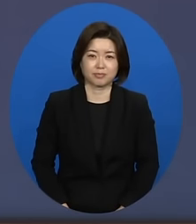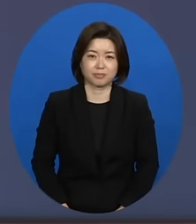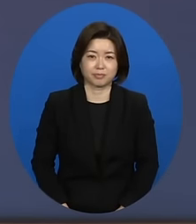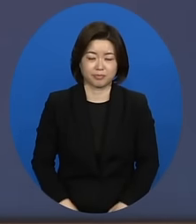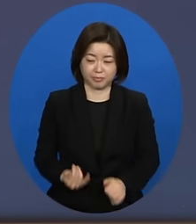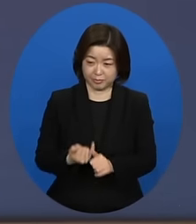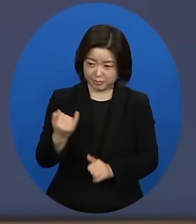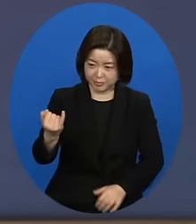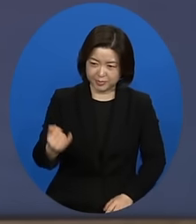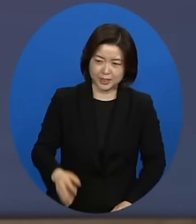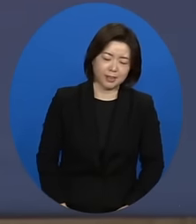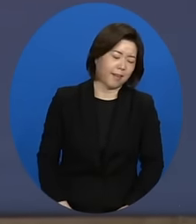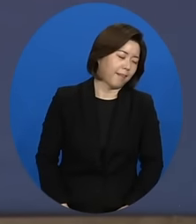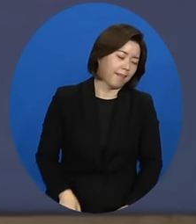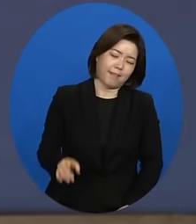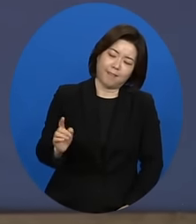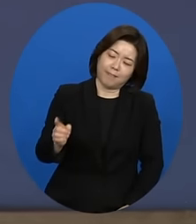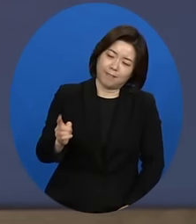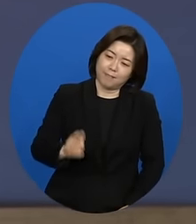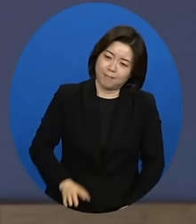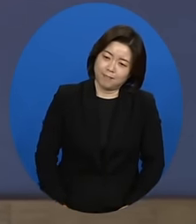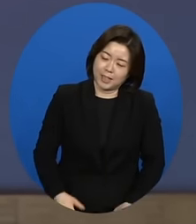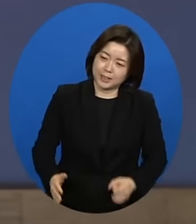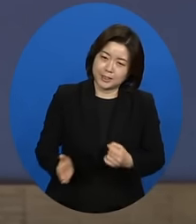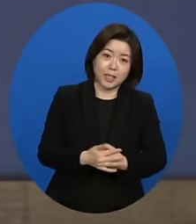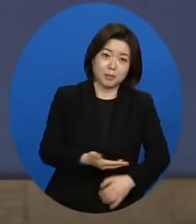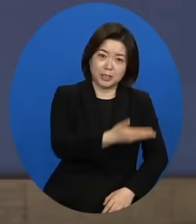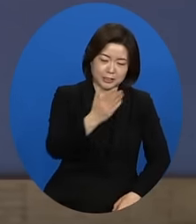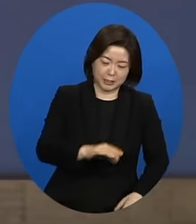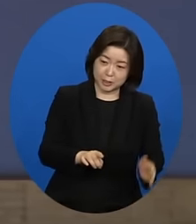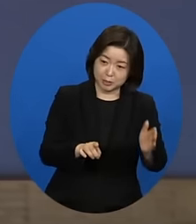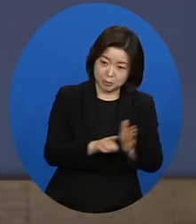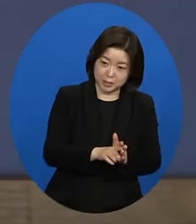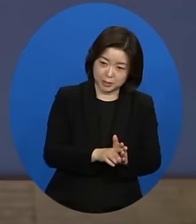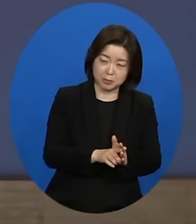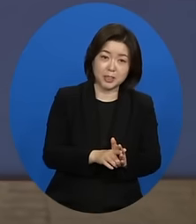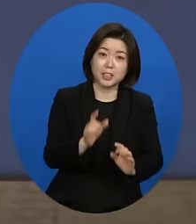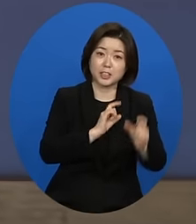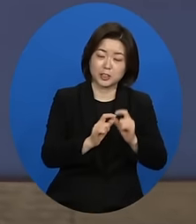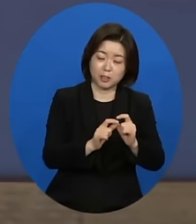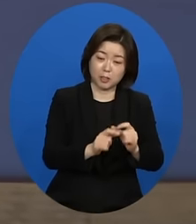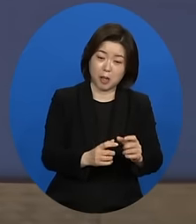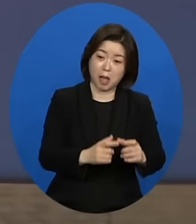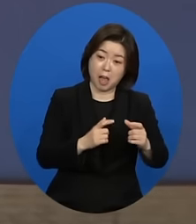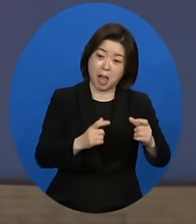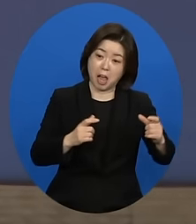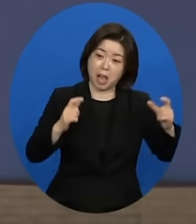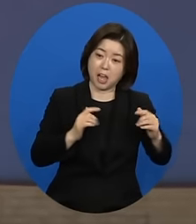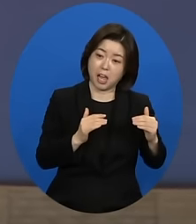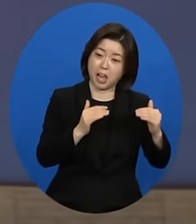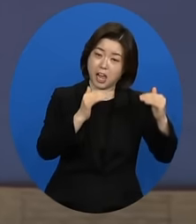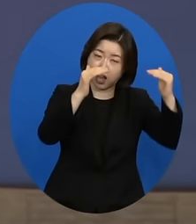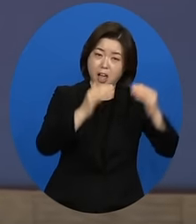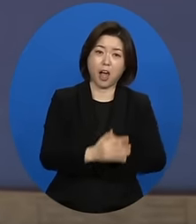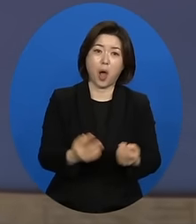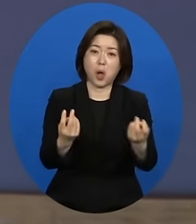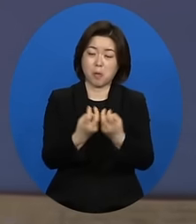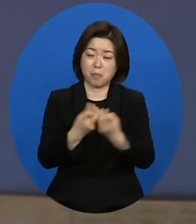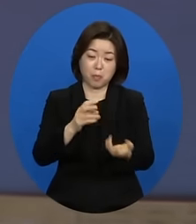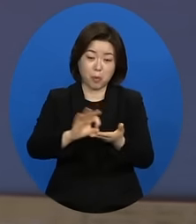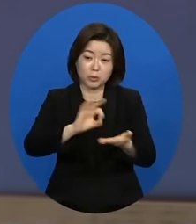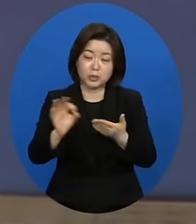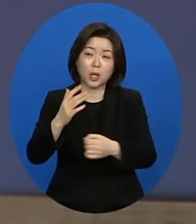아내가 신통치 않게 구는 것 때문에 여러분의 믿음이 점점 자라가게 하시는 방법을